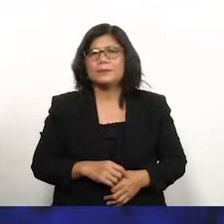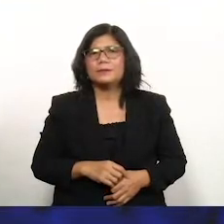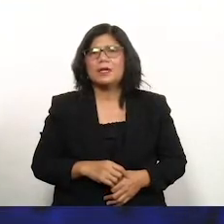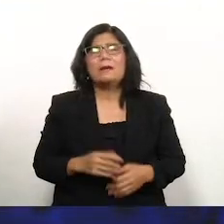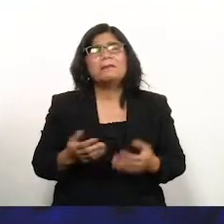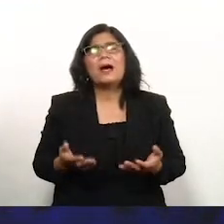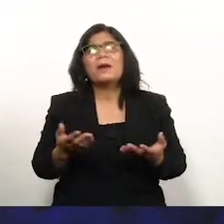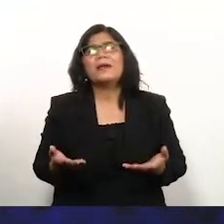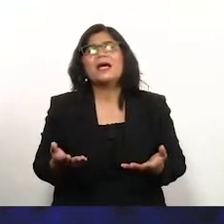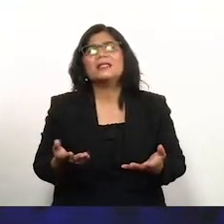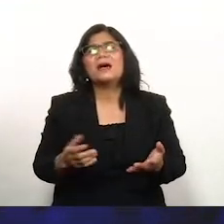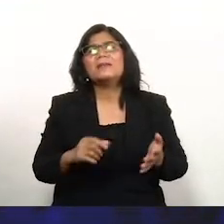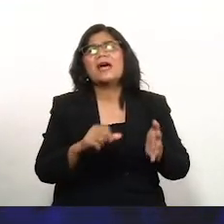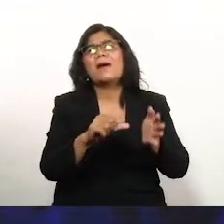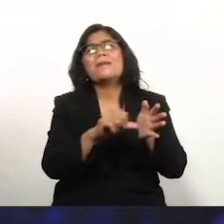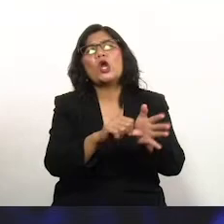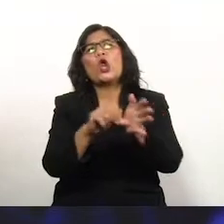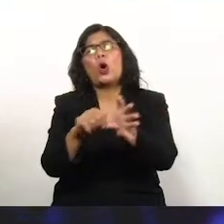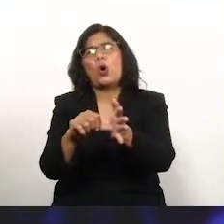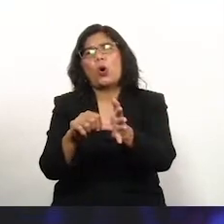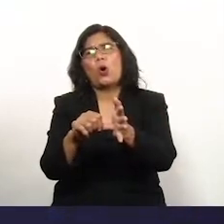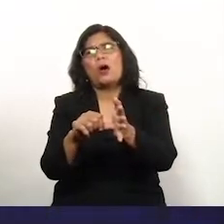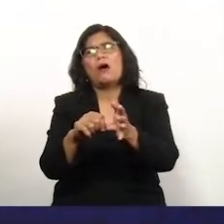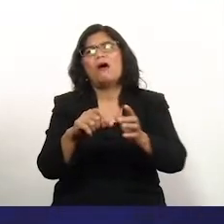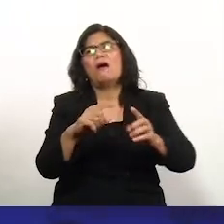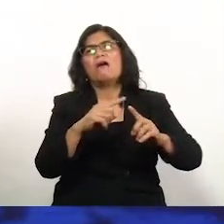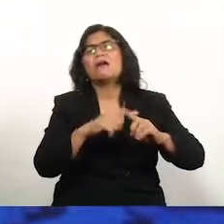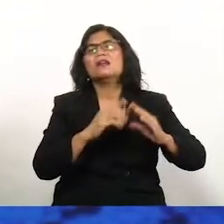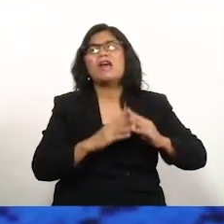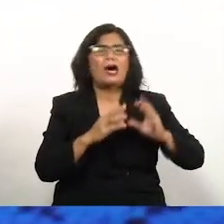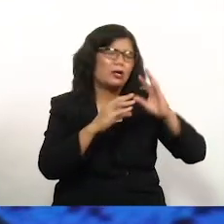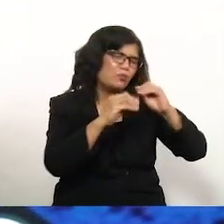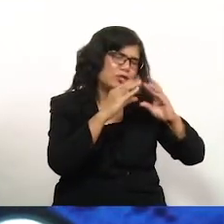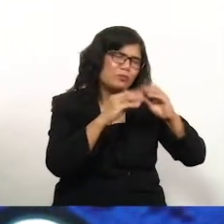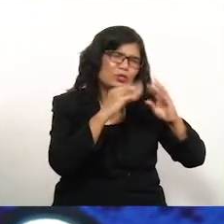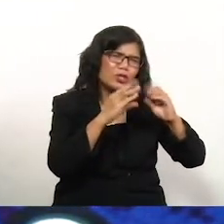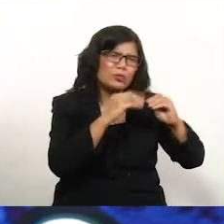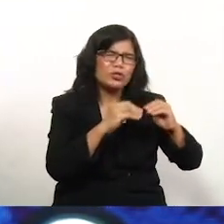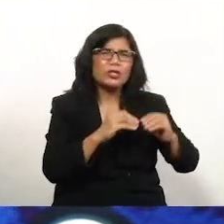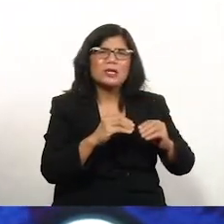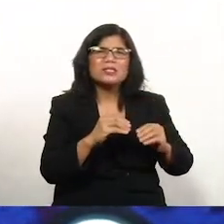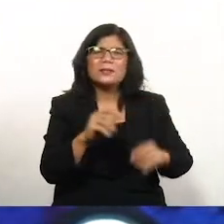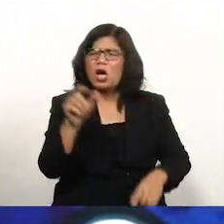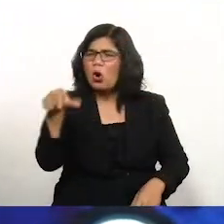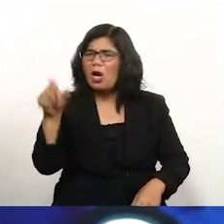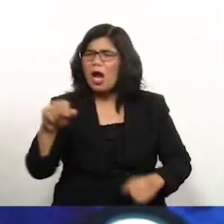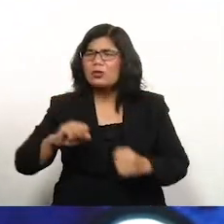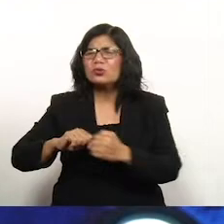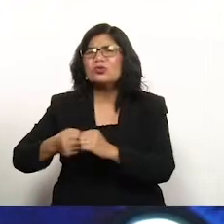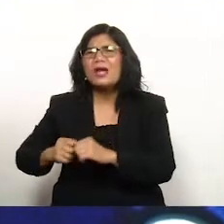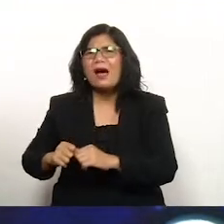Hai teri Bagaimana kita bisa nolong Hi Grade yang masih repot kekejaman 1900 usah tidak bisa kita